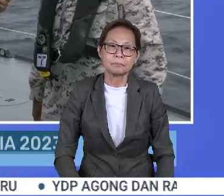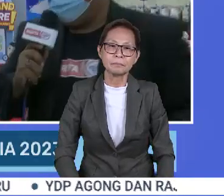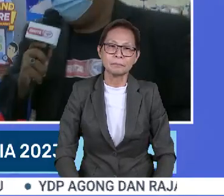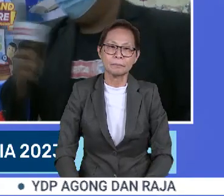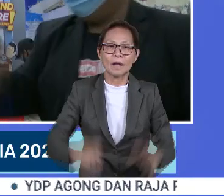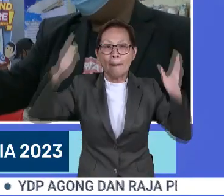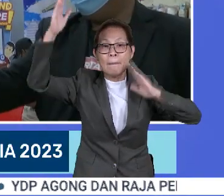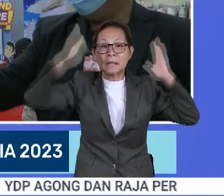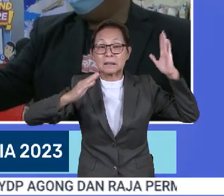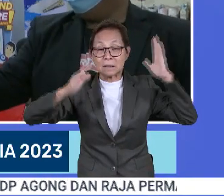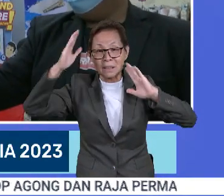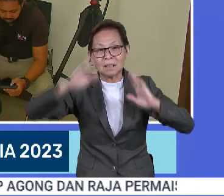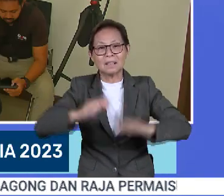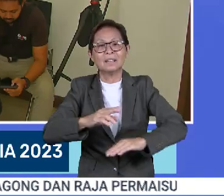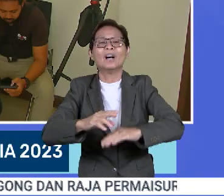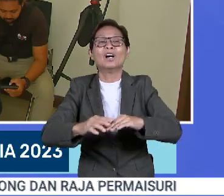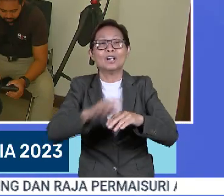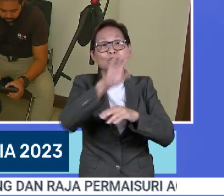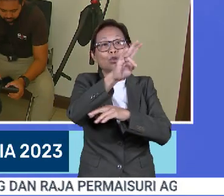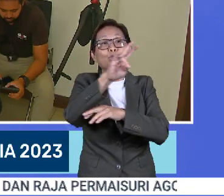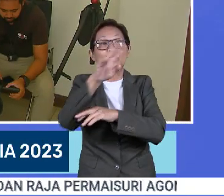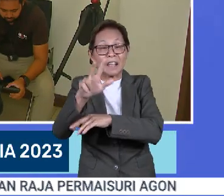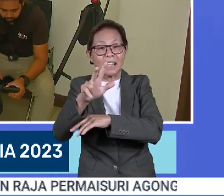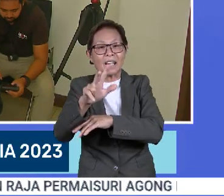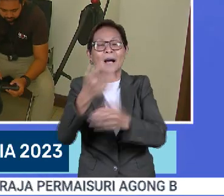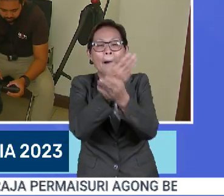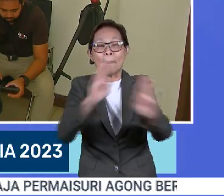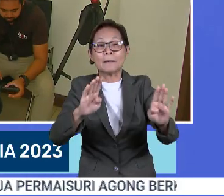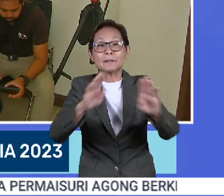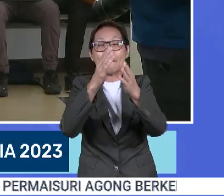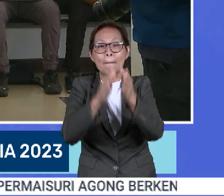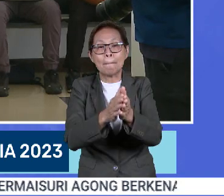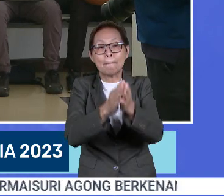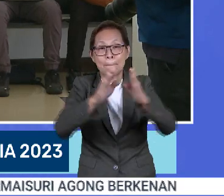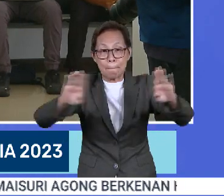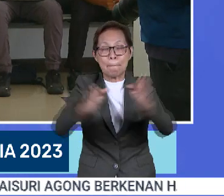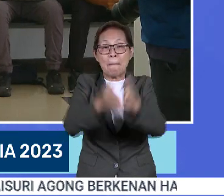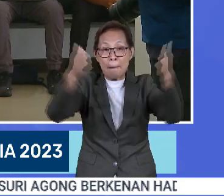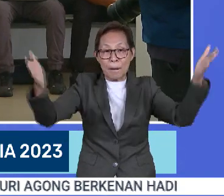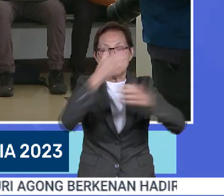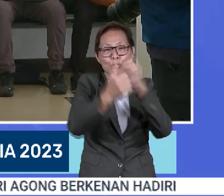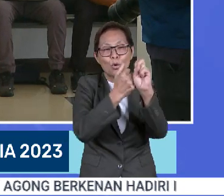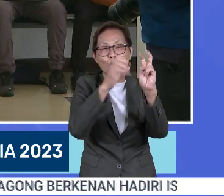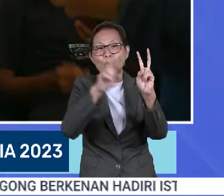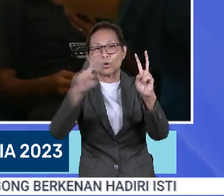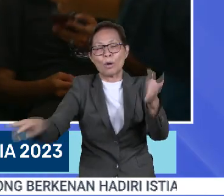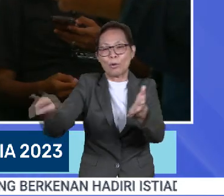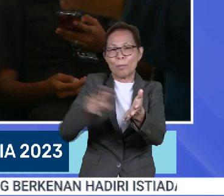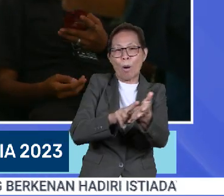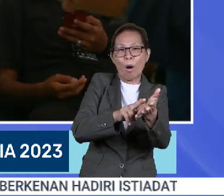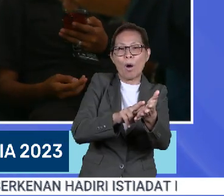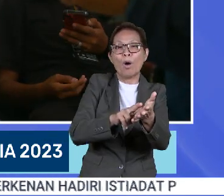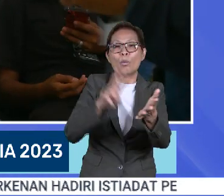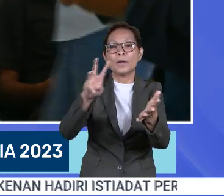Malaysia berada di tangga ke 73 indeks kebebasan media dunia 2023 berdasarkan laporan reporter